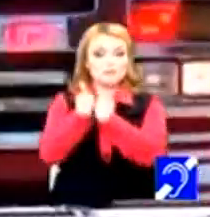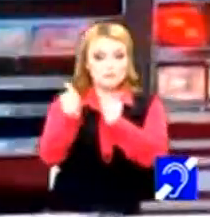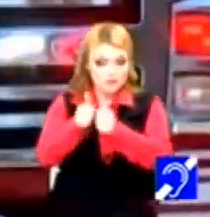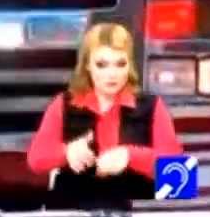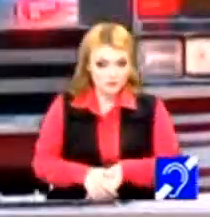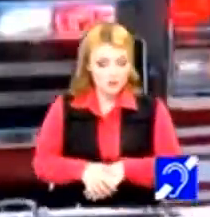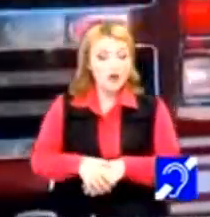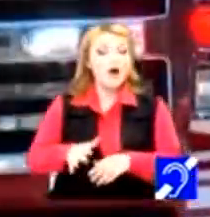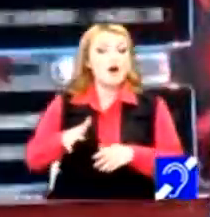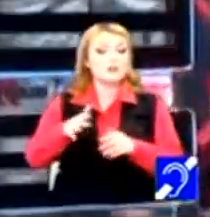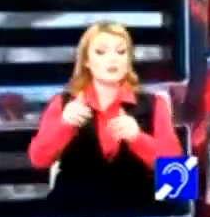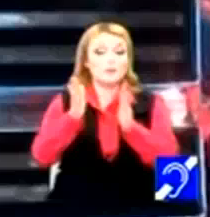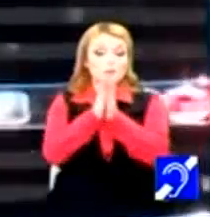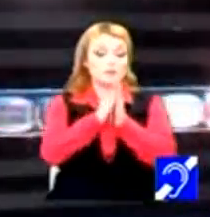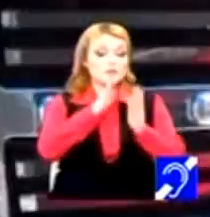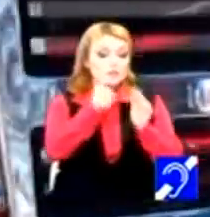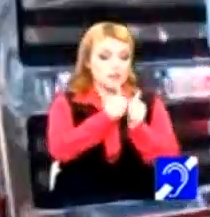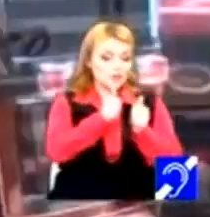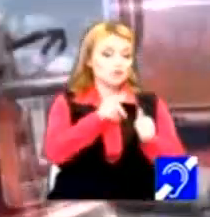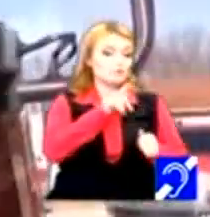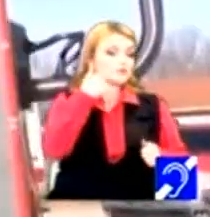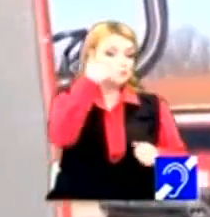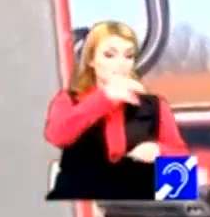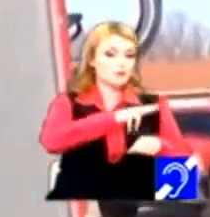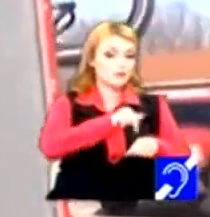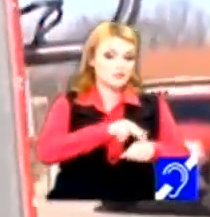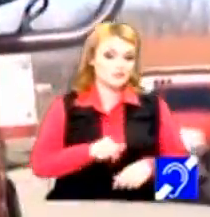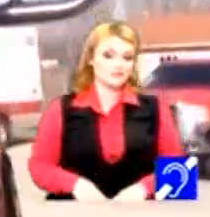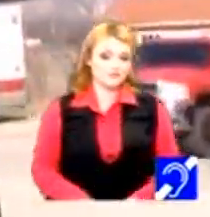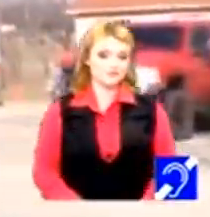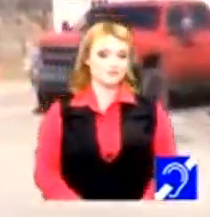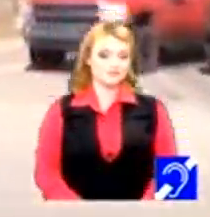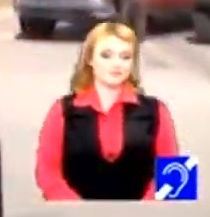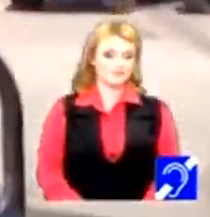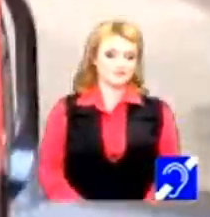această aventură, micuțul Noah spune că vrea să se facă polițist.